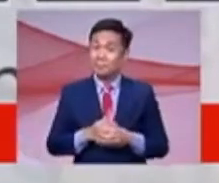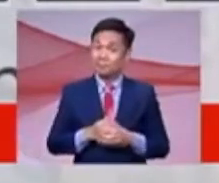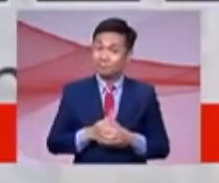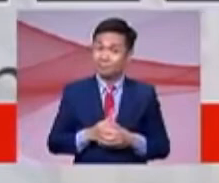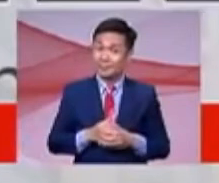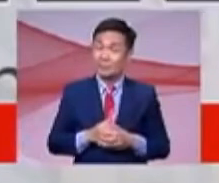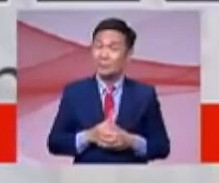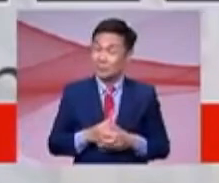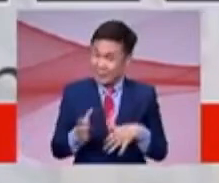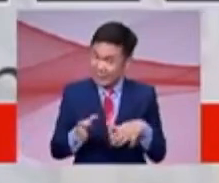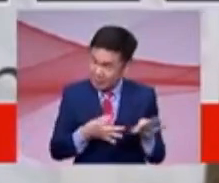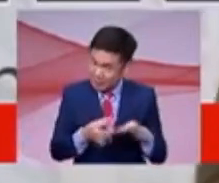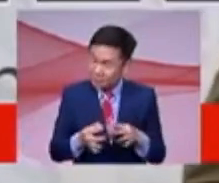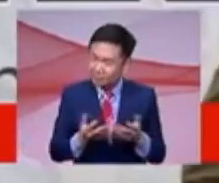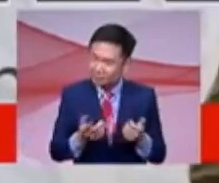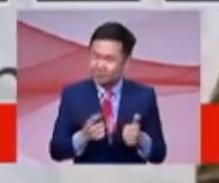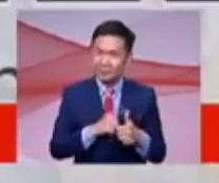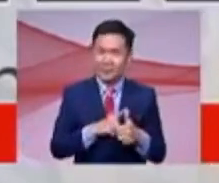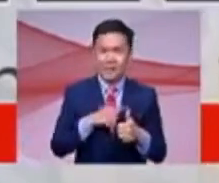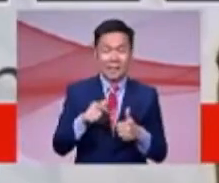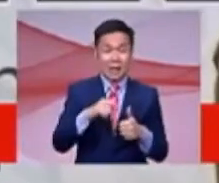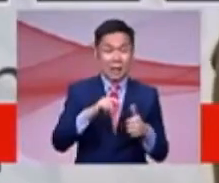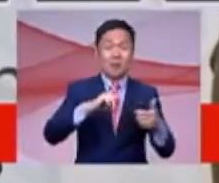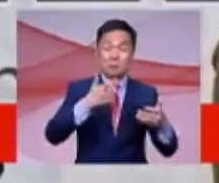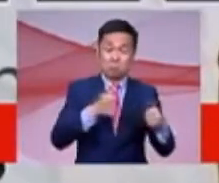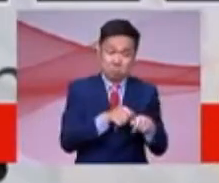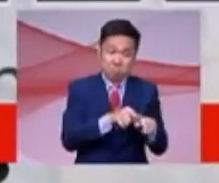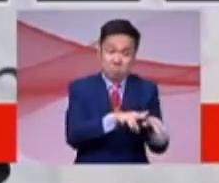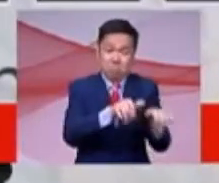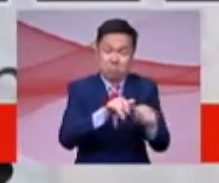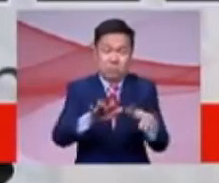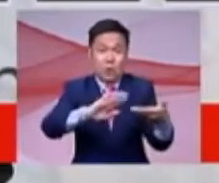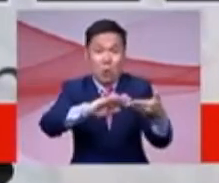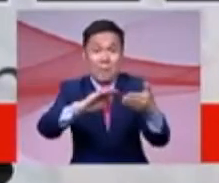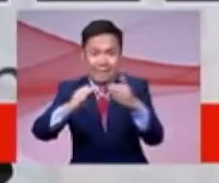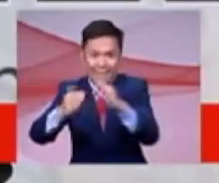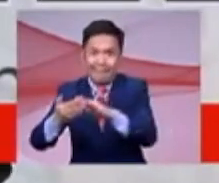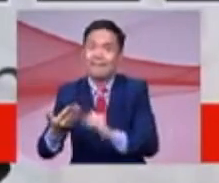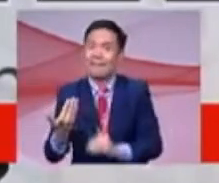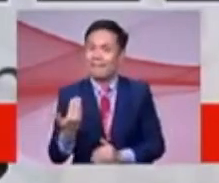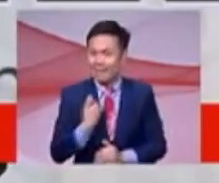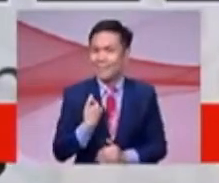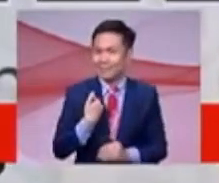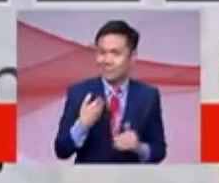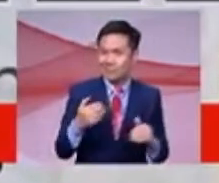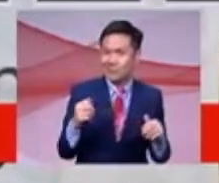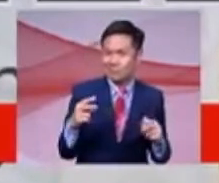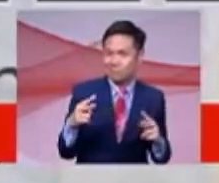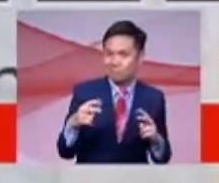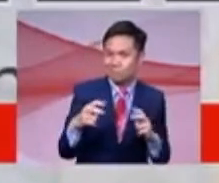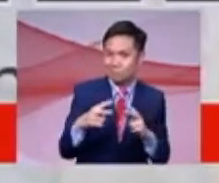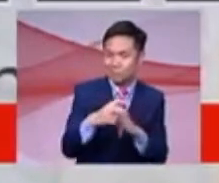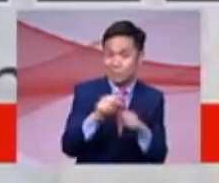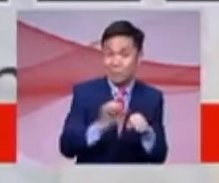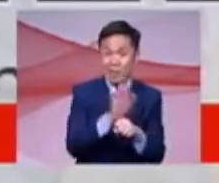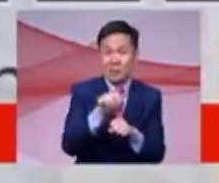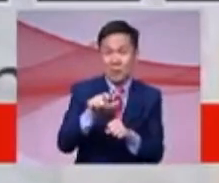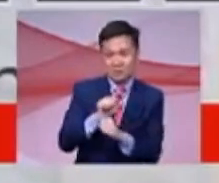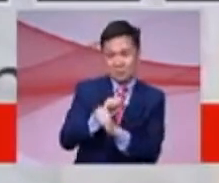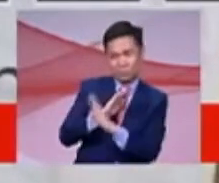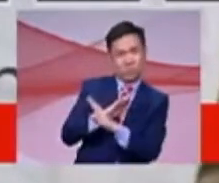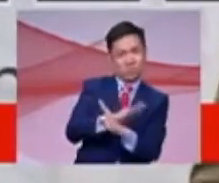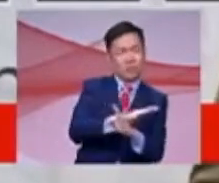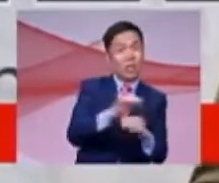berarti kes-kes sekarang ni ada dalam komuniti. Jadi kita kena ambil hati-hati untuk pastikan kita tidak dijangkiti